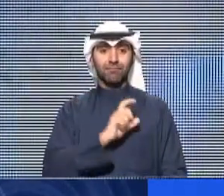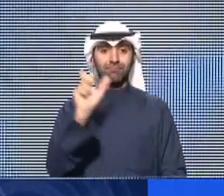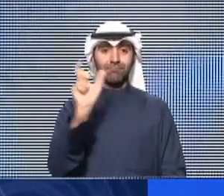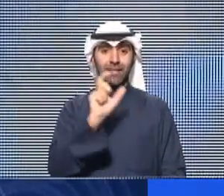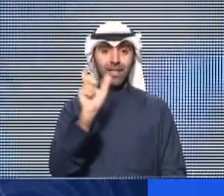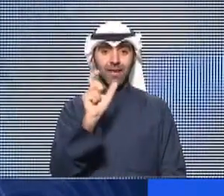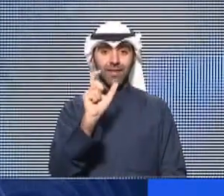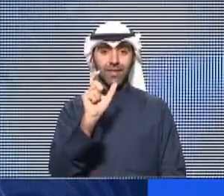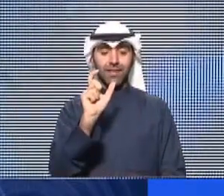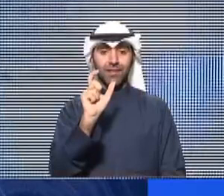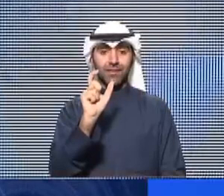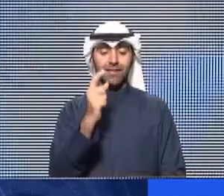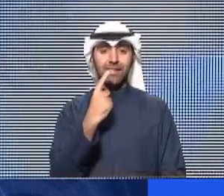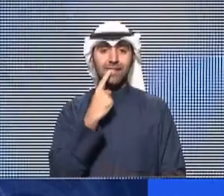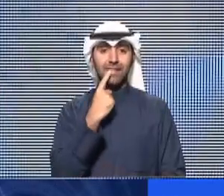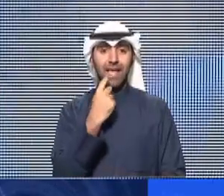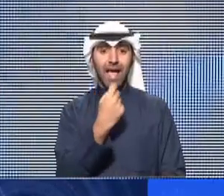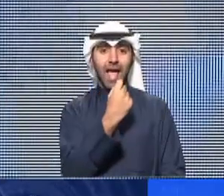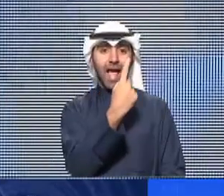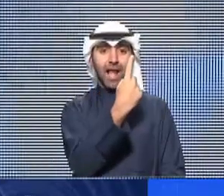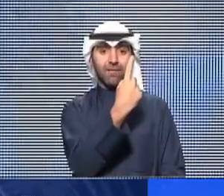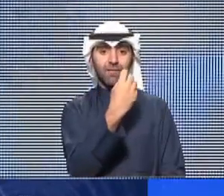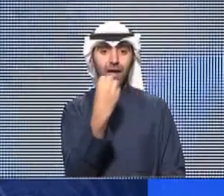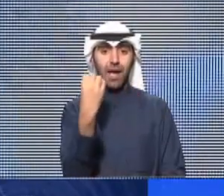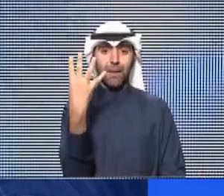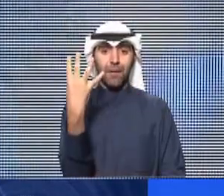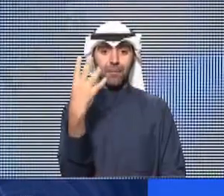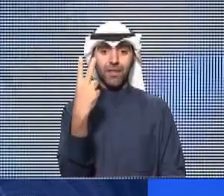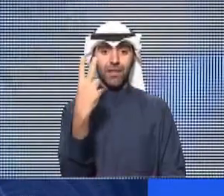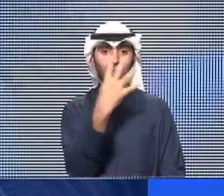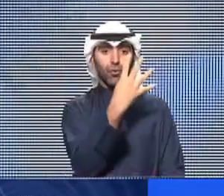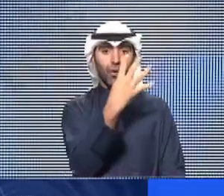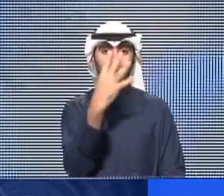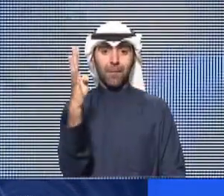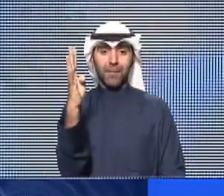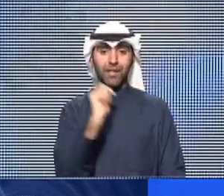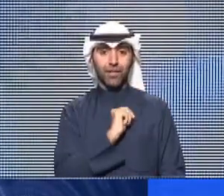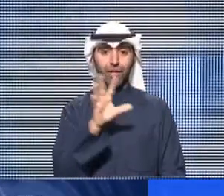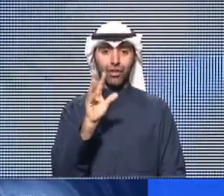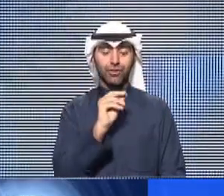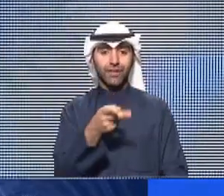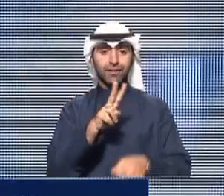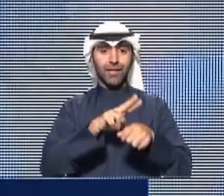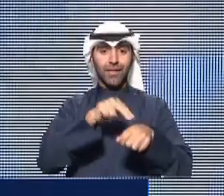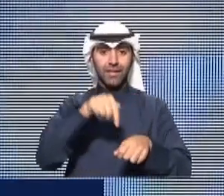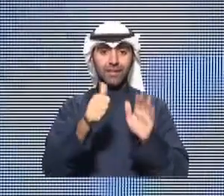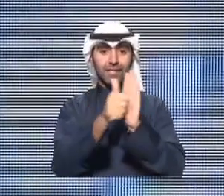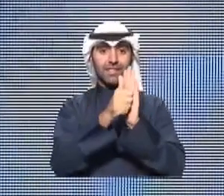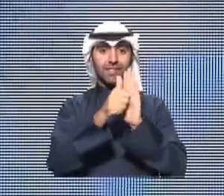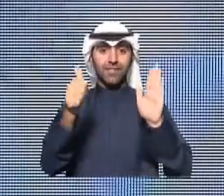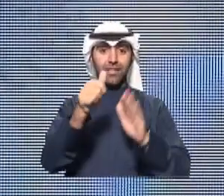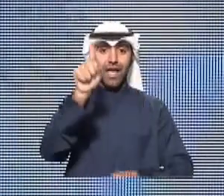من شهر رجب لسنة 1442 هجري، والذي يوافق 16 من شهر فبراير